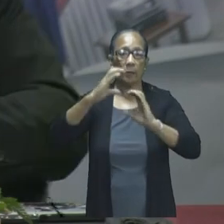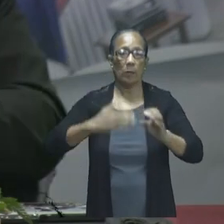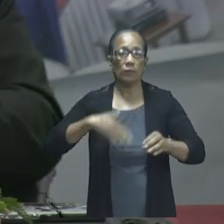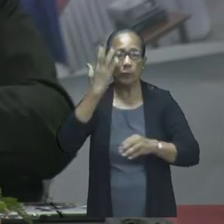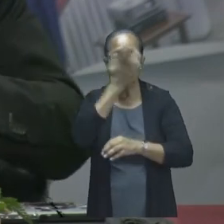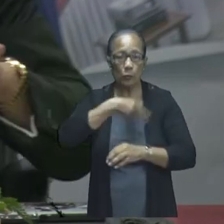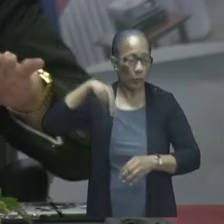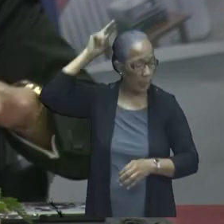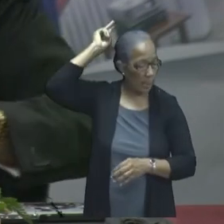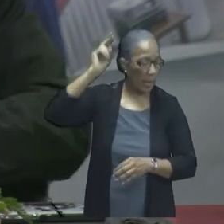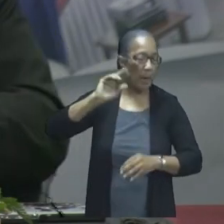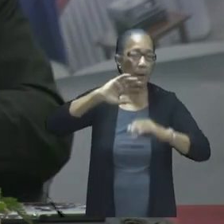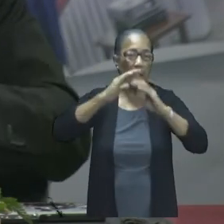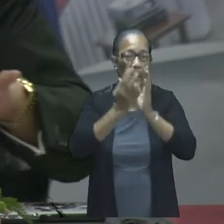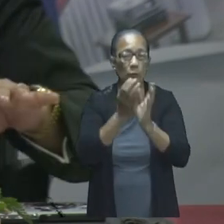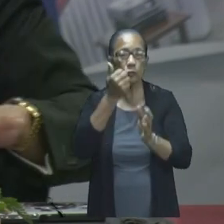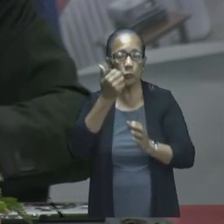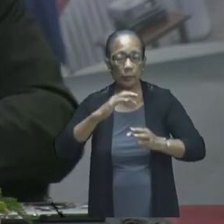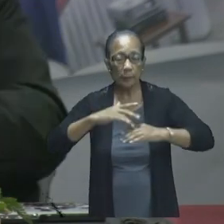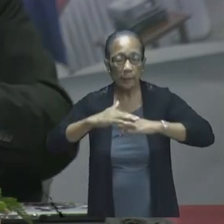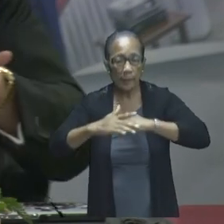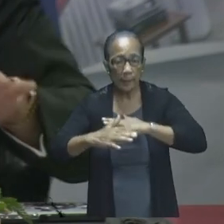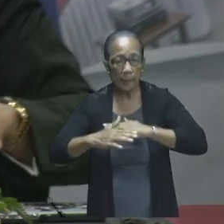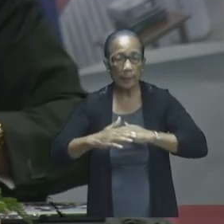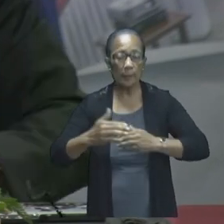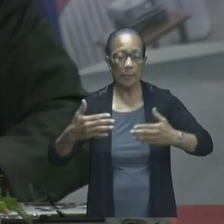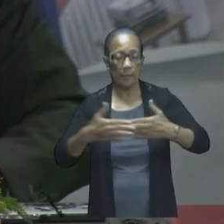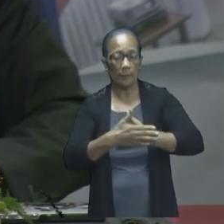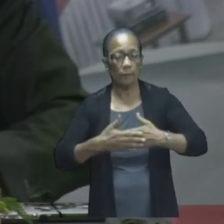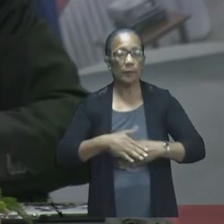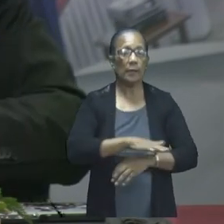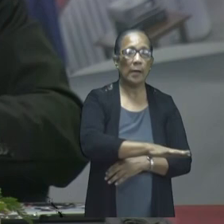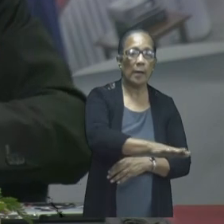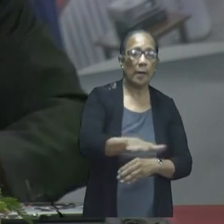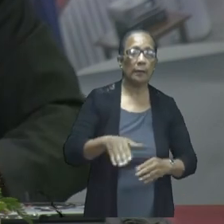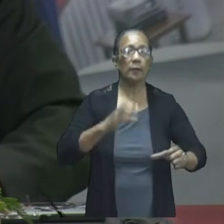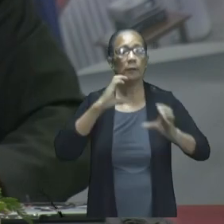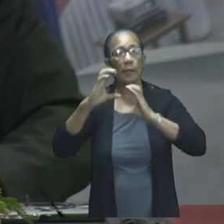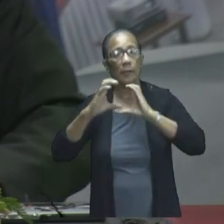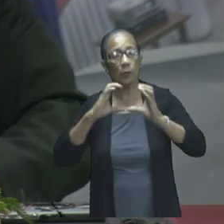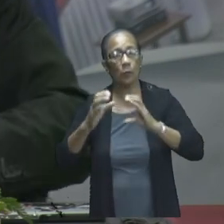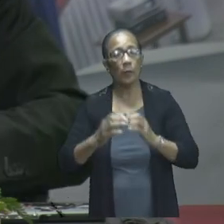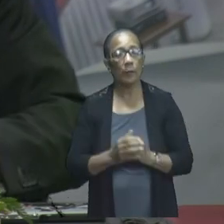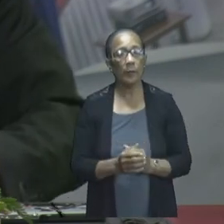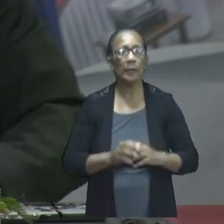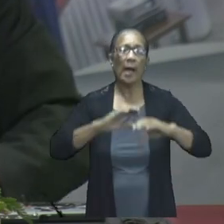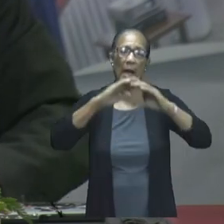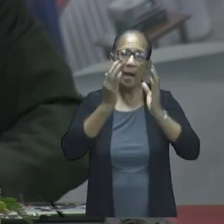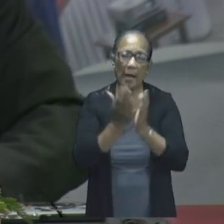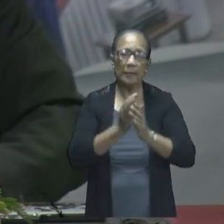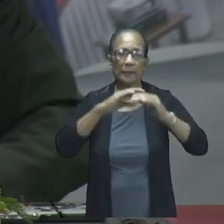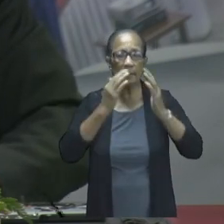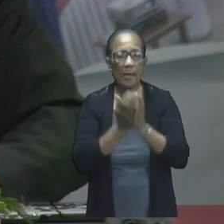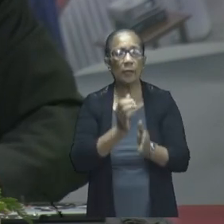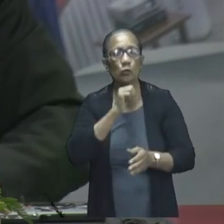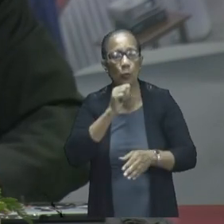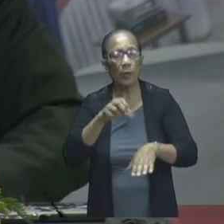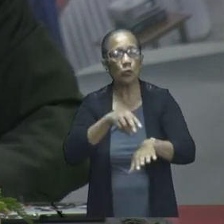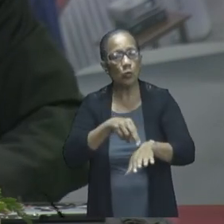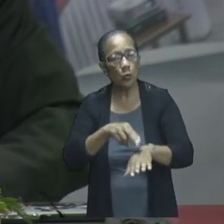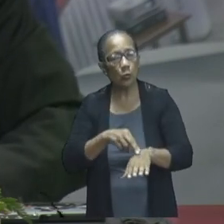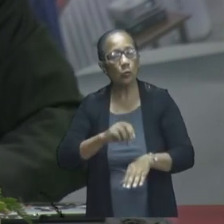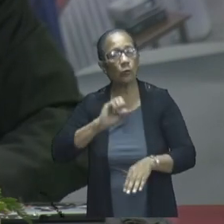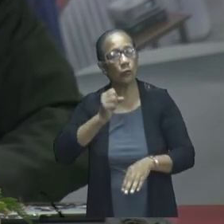nemen de faciliteiten de vergaderruimte de communicatie ik web man alles wat nodig is voor een goede kom